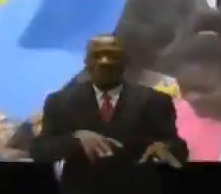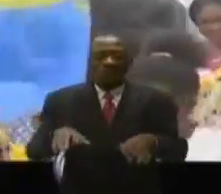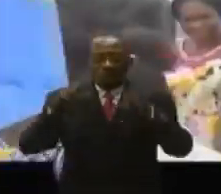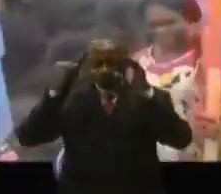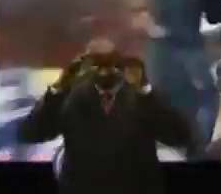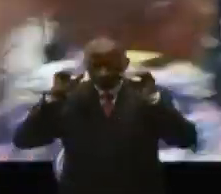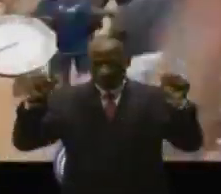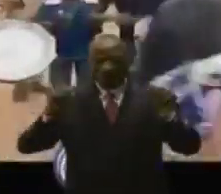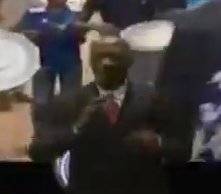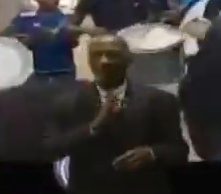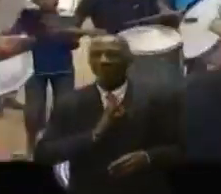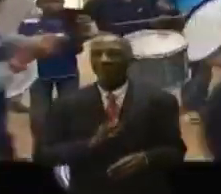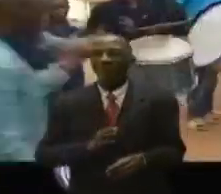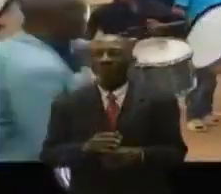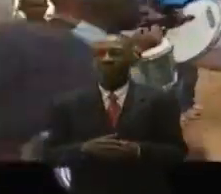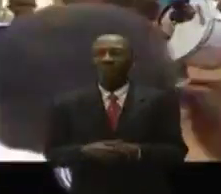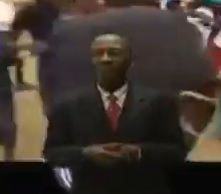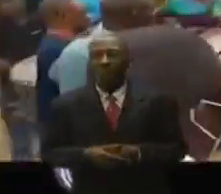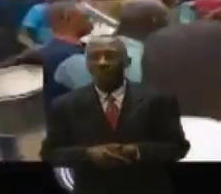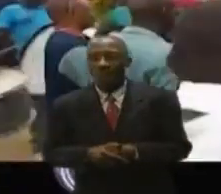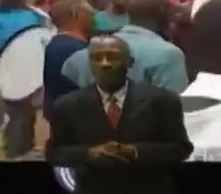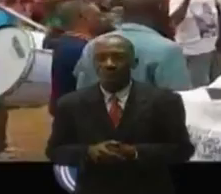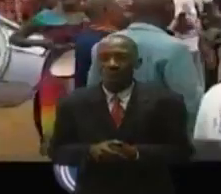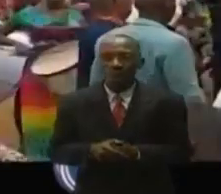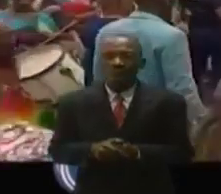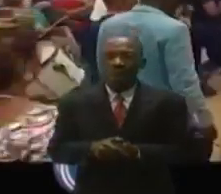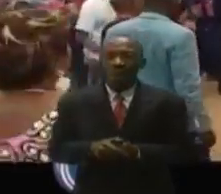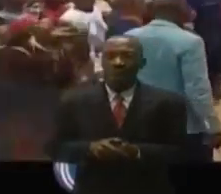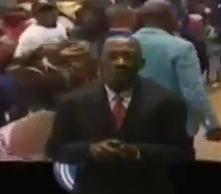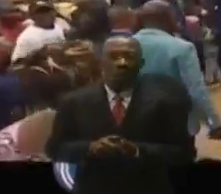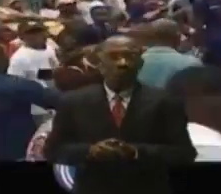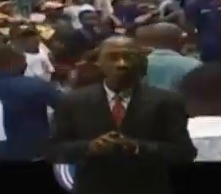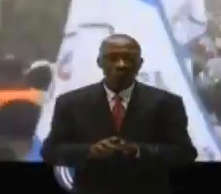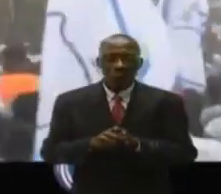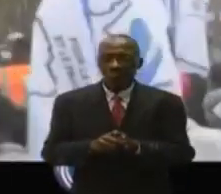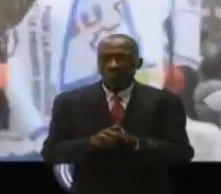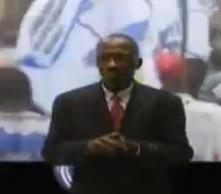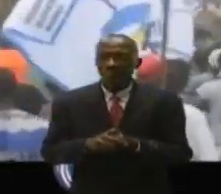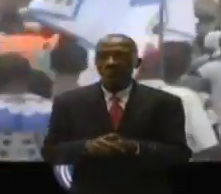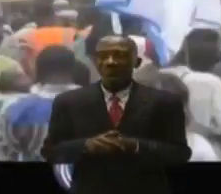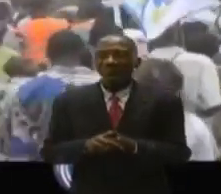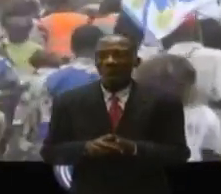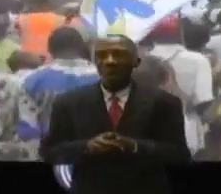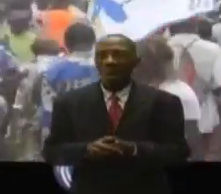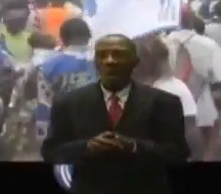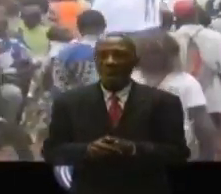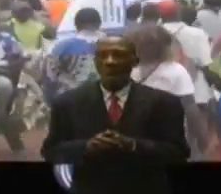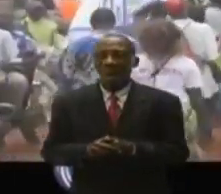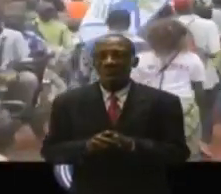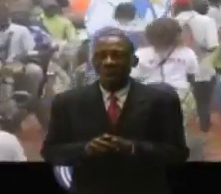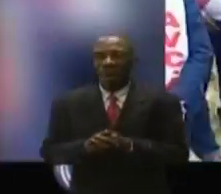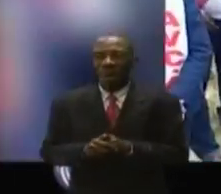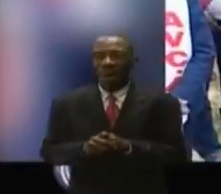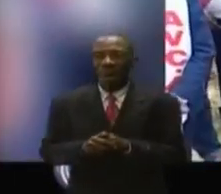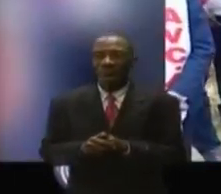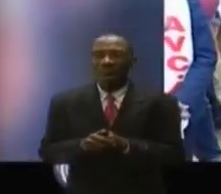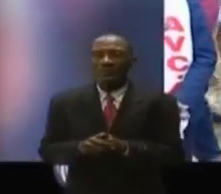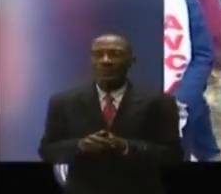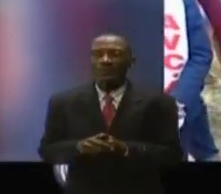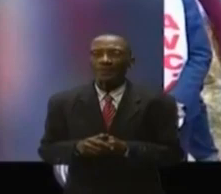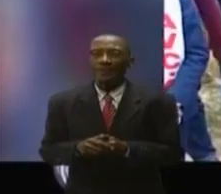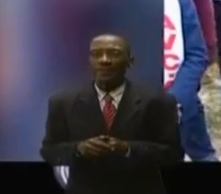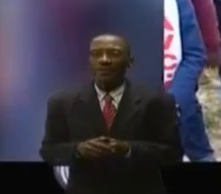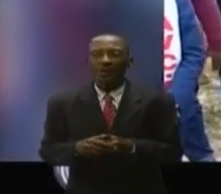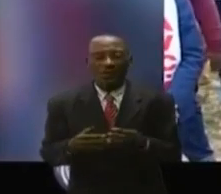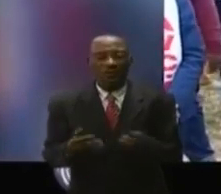Randonnée du numéro 2 du Congo central, la population du territoire de Tchéla lui a réservé un accueil bien plus que chaleureux, mais aussi délirant. Avant